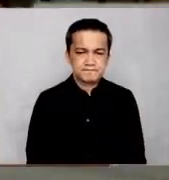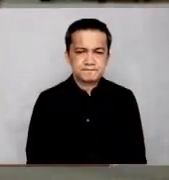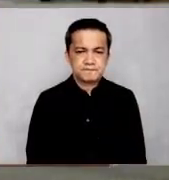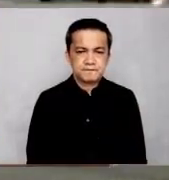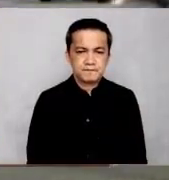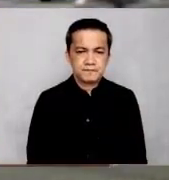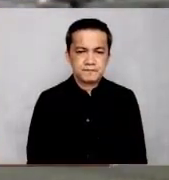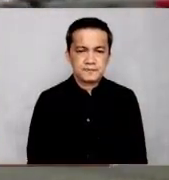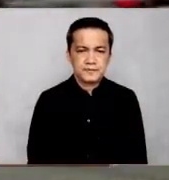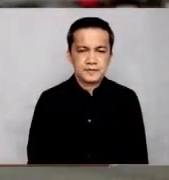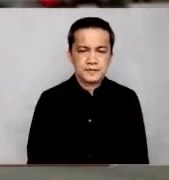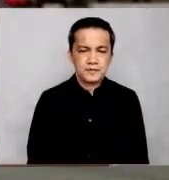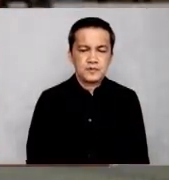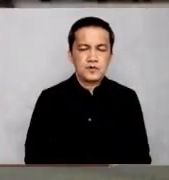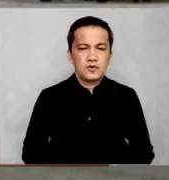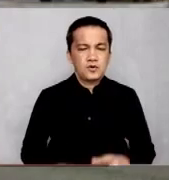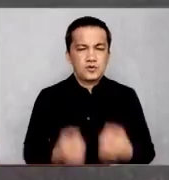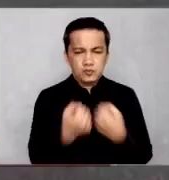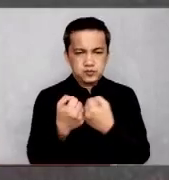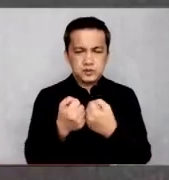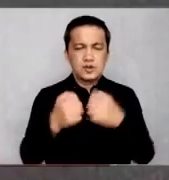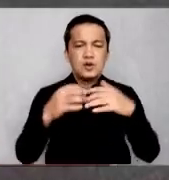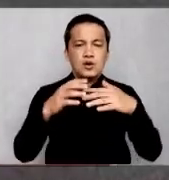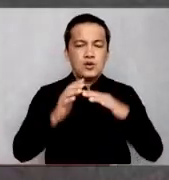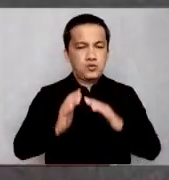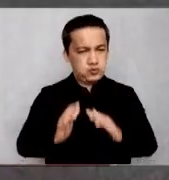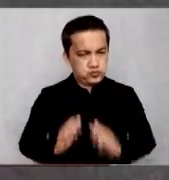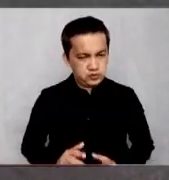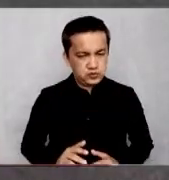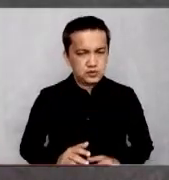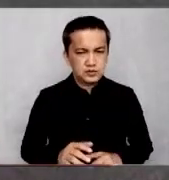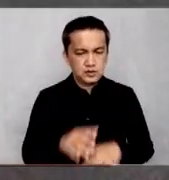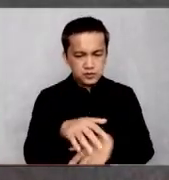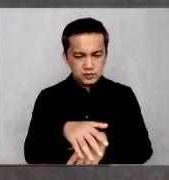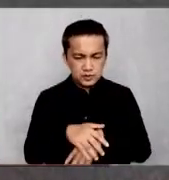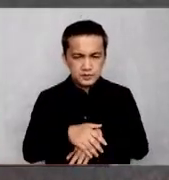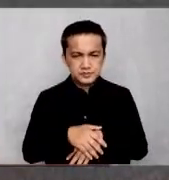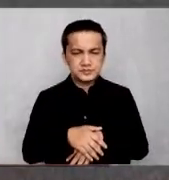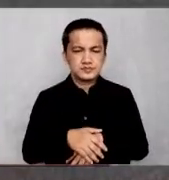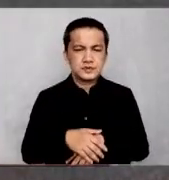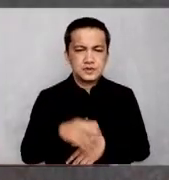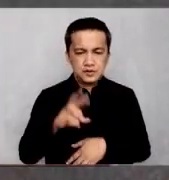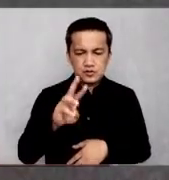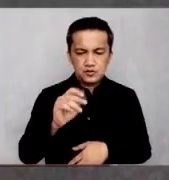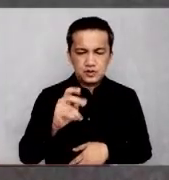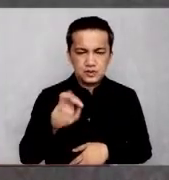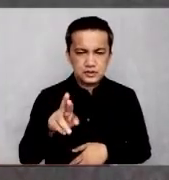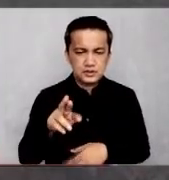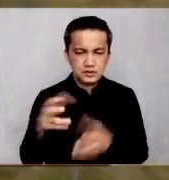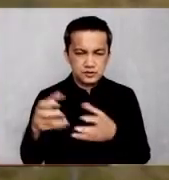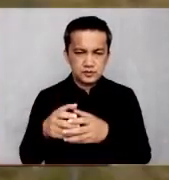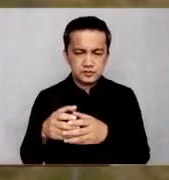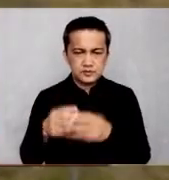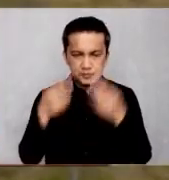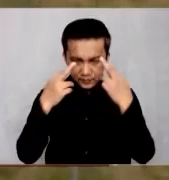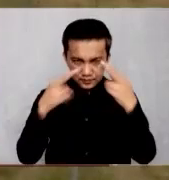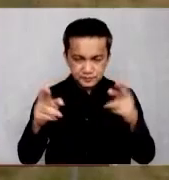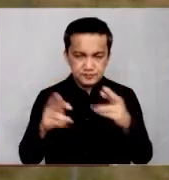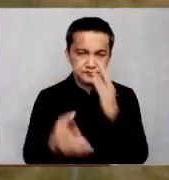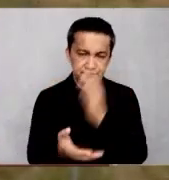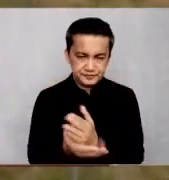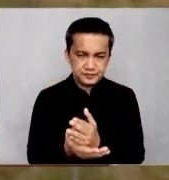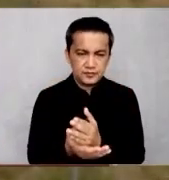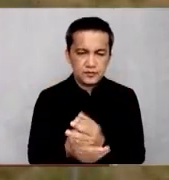Humupa na ang tensyon sa Russia matapos umatras at ipatigil ng leader ng Wagner Mercenary Group ang kanilang rebelyon. Yan ay